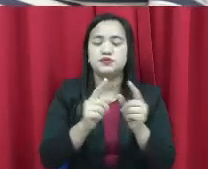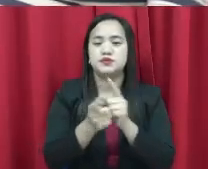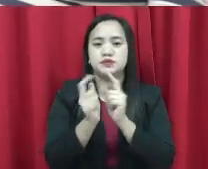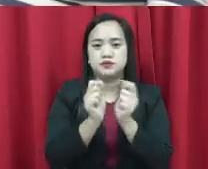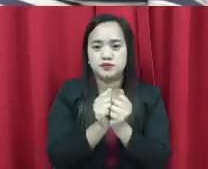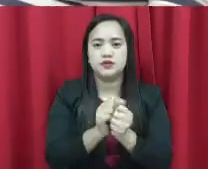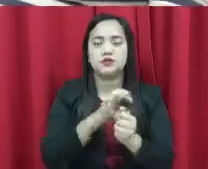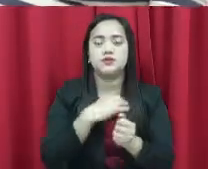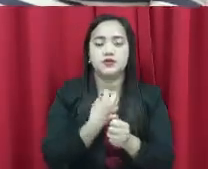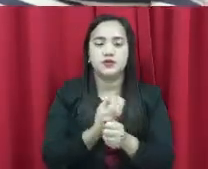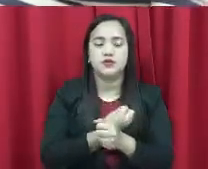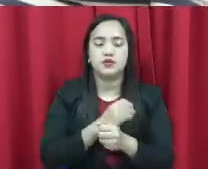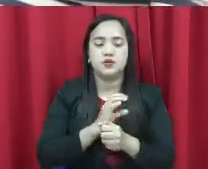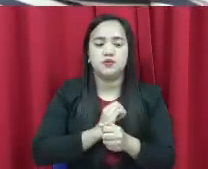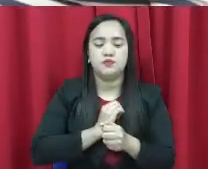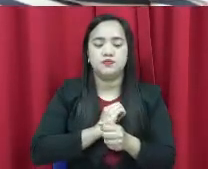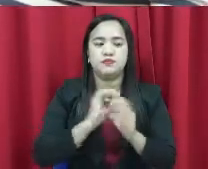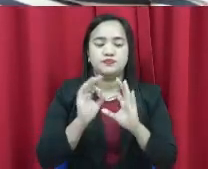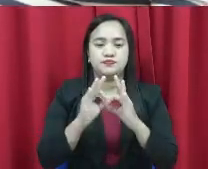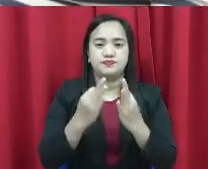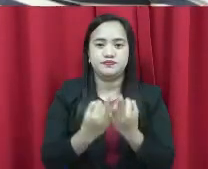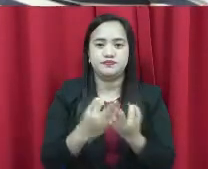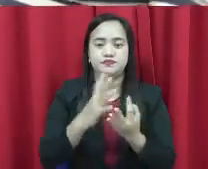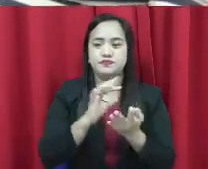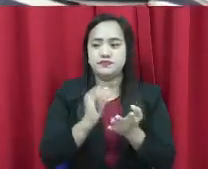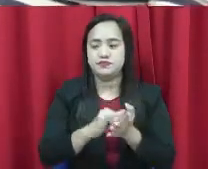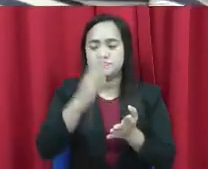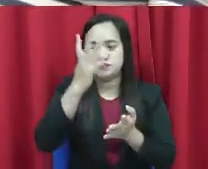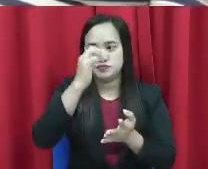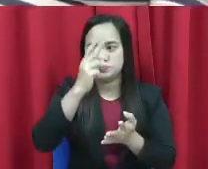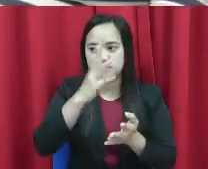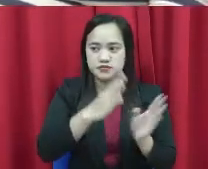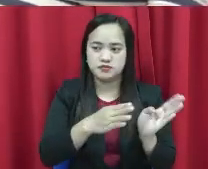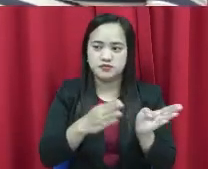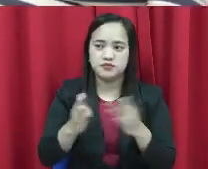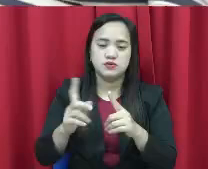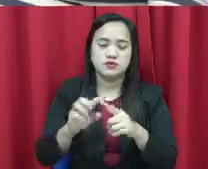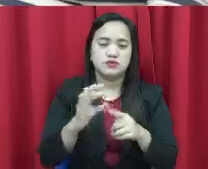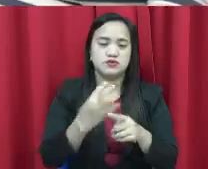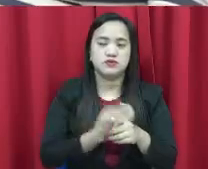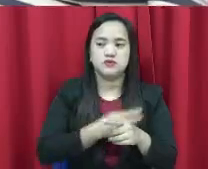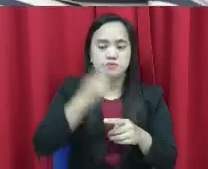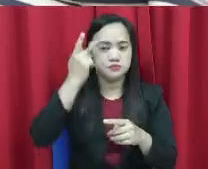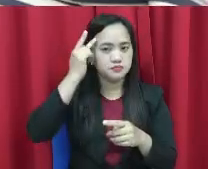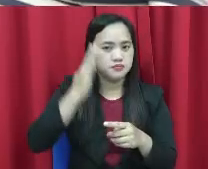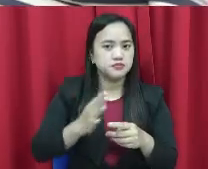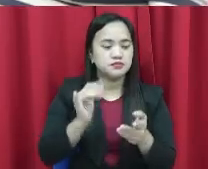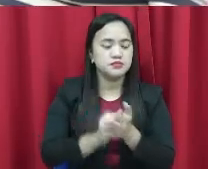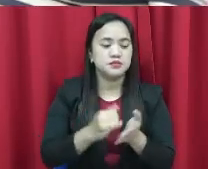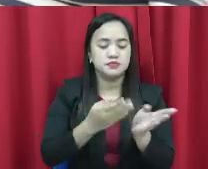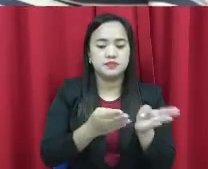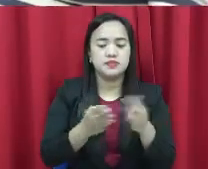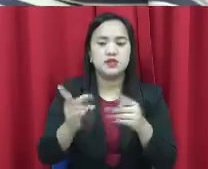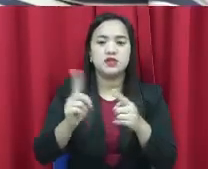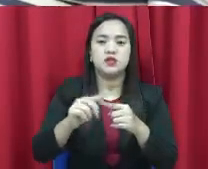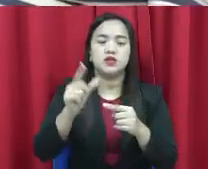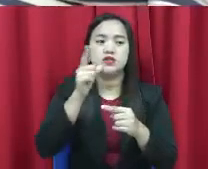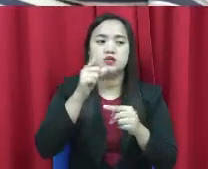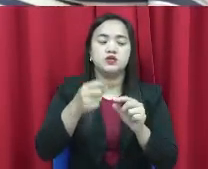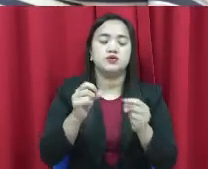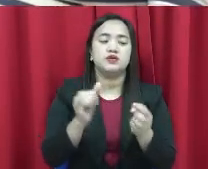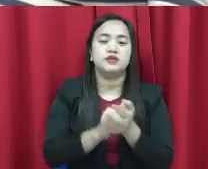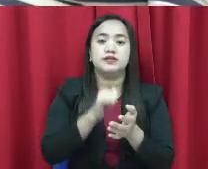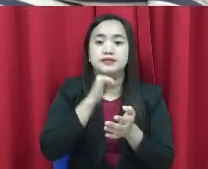nga itong programa ito ay nilagay ng panginoon through Our Pastors ilagay ng tanghali para hindi po ito